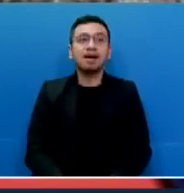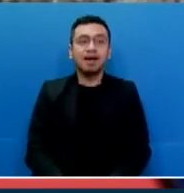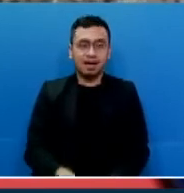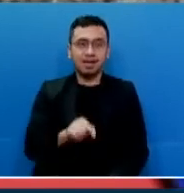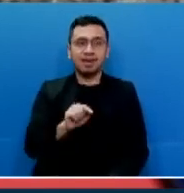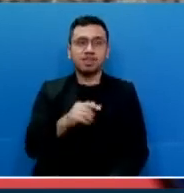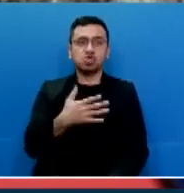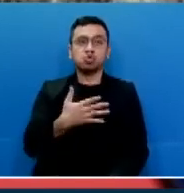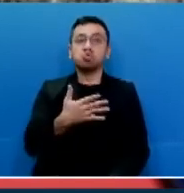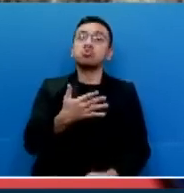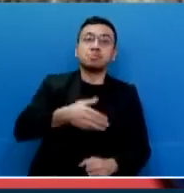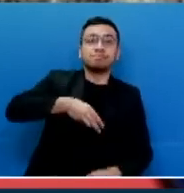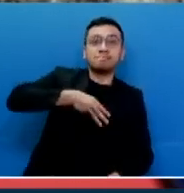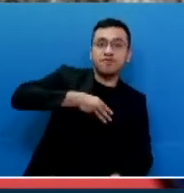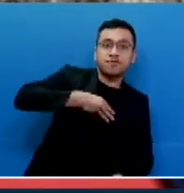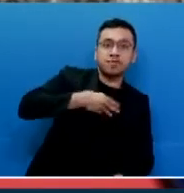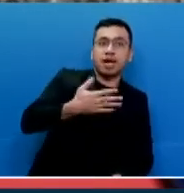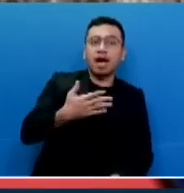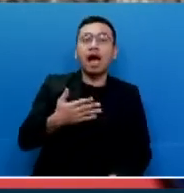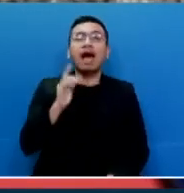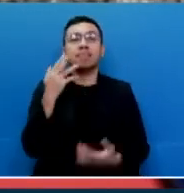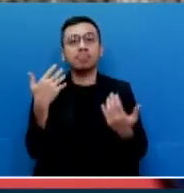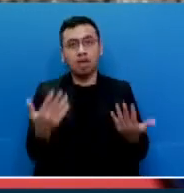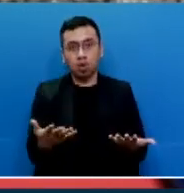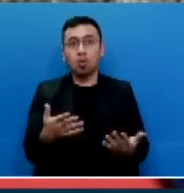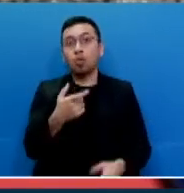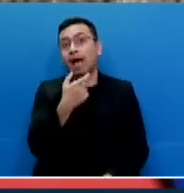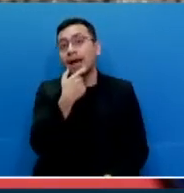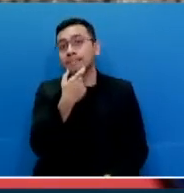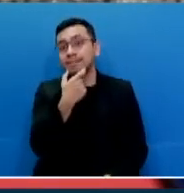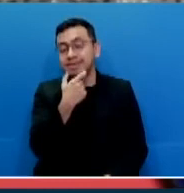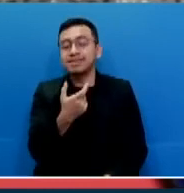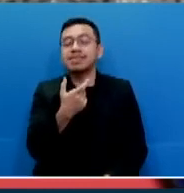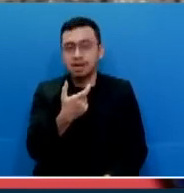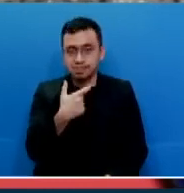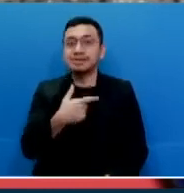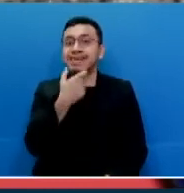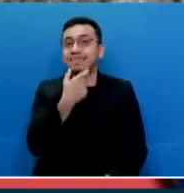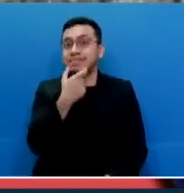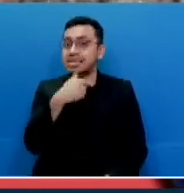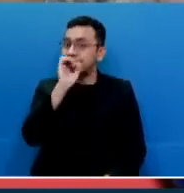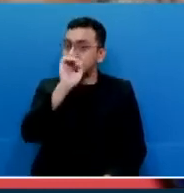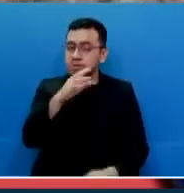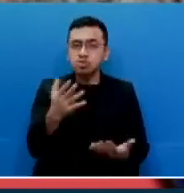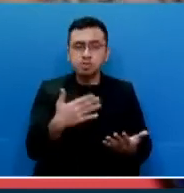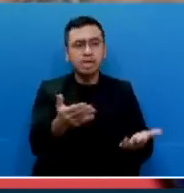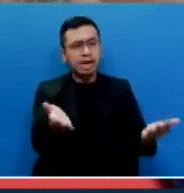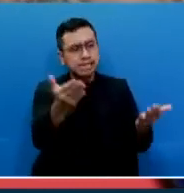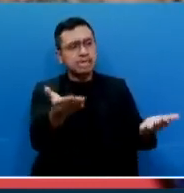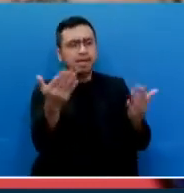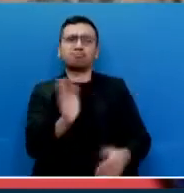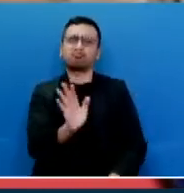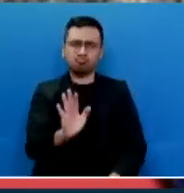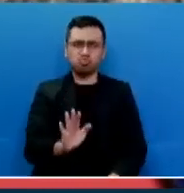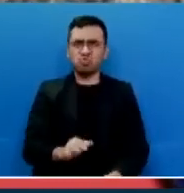untuk bersorak-sorai Kalau menurut saya ini masalah kepantasan dan ee apa ya bagaimana seseorang menempatkan diri pada